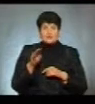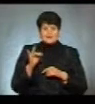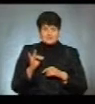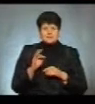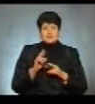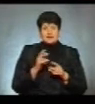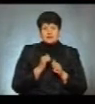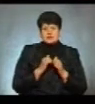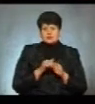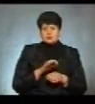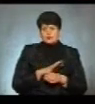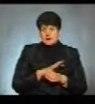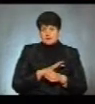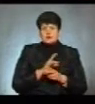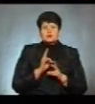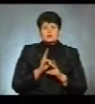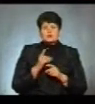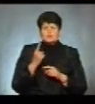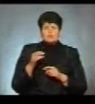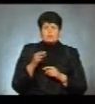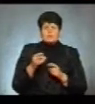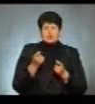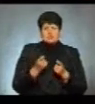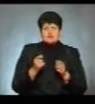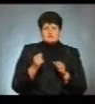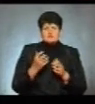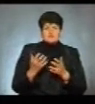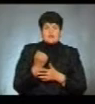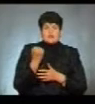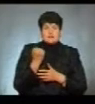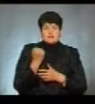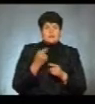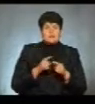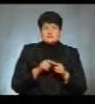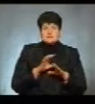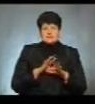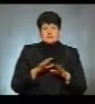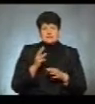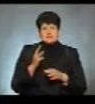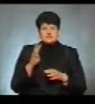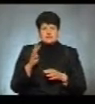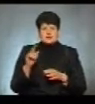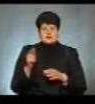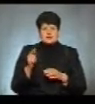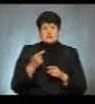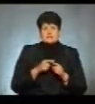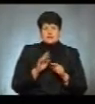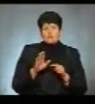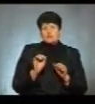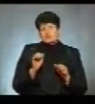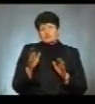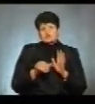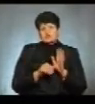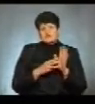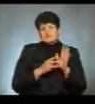часто буває, хтось десь на 1 копійку дешевше, він може виграти, але це вже не буде 3-4 гривні, це може бути 6-8